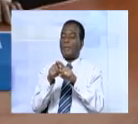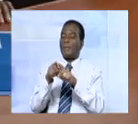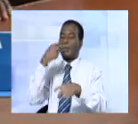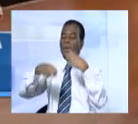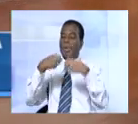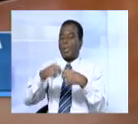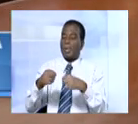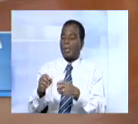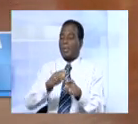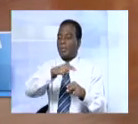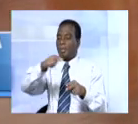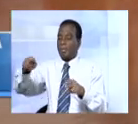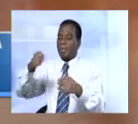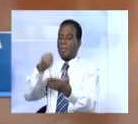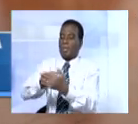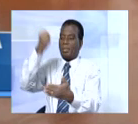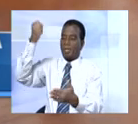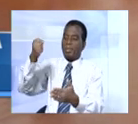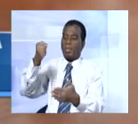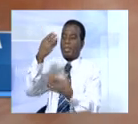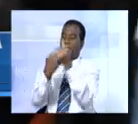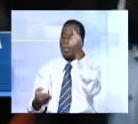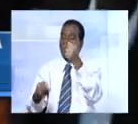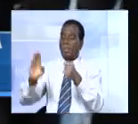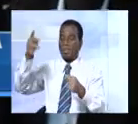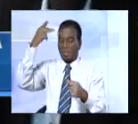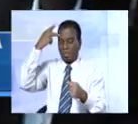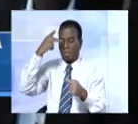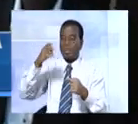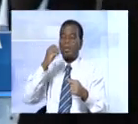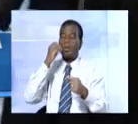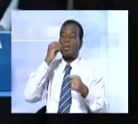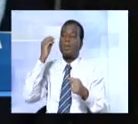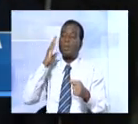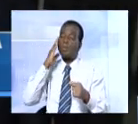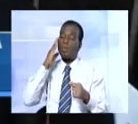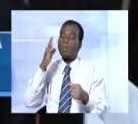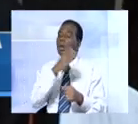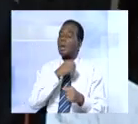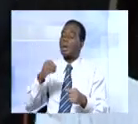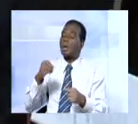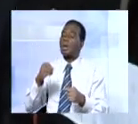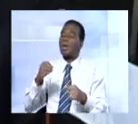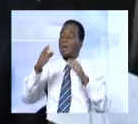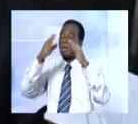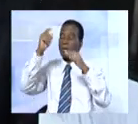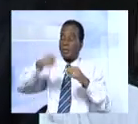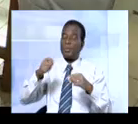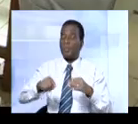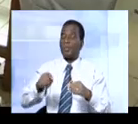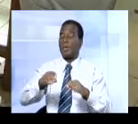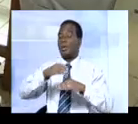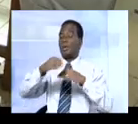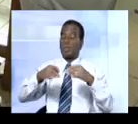problème de l'harmonisation des salaires, l'absence d'une politique de logements sociaux, les besoins d'une couverture médicale et